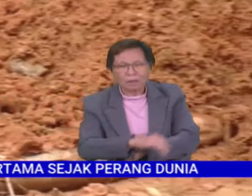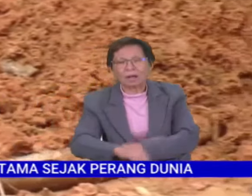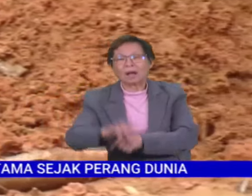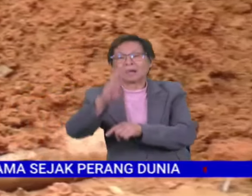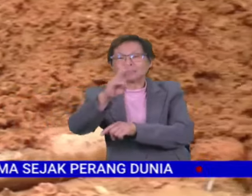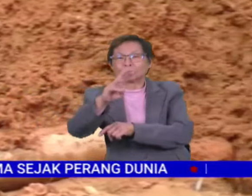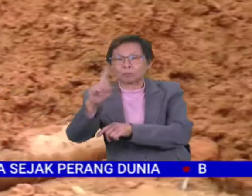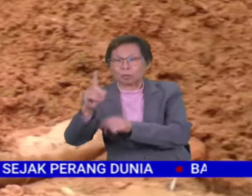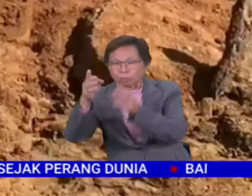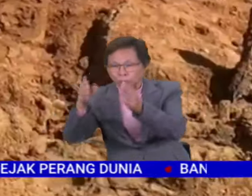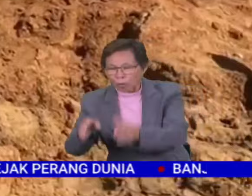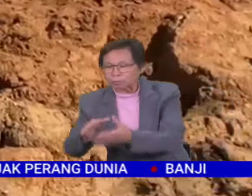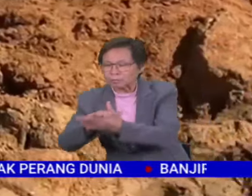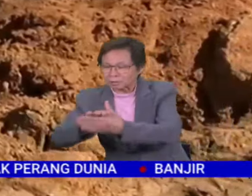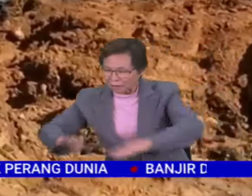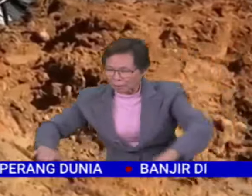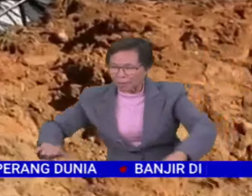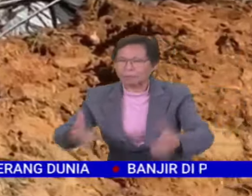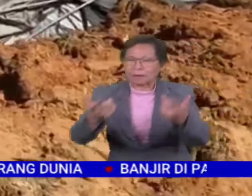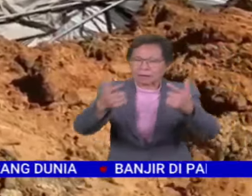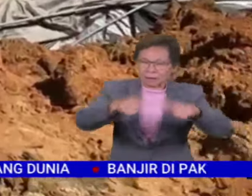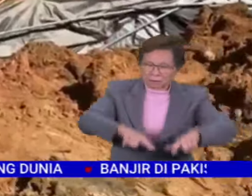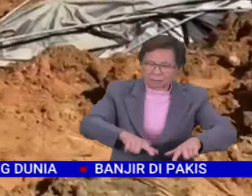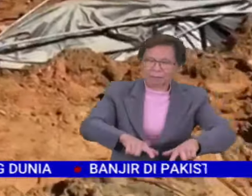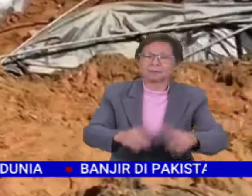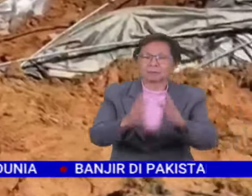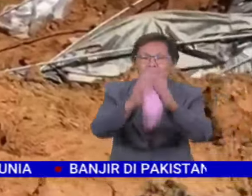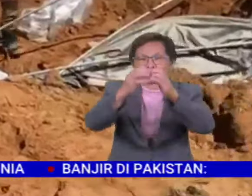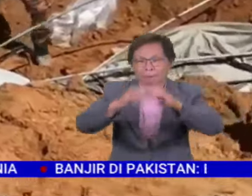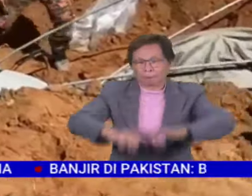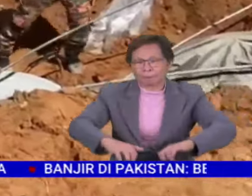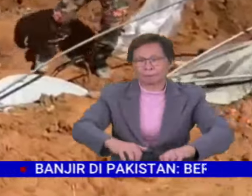manakala 61 ditemui selamat dalam kejadian terbabit.